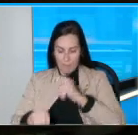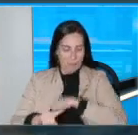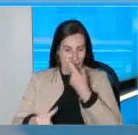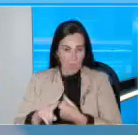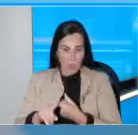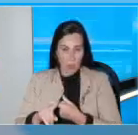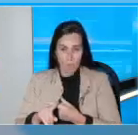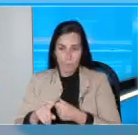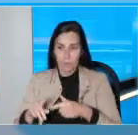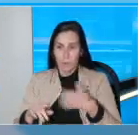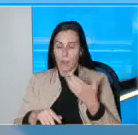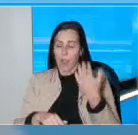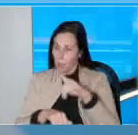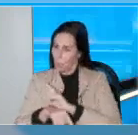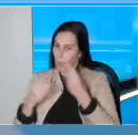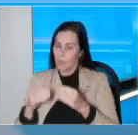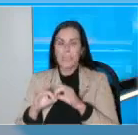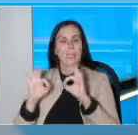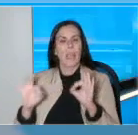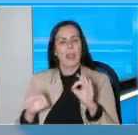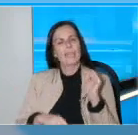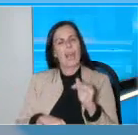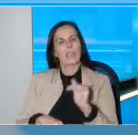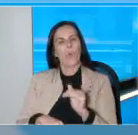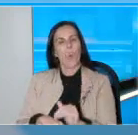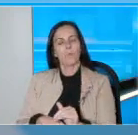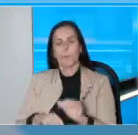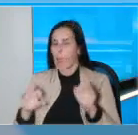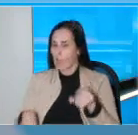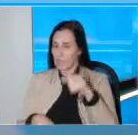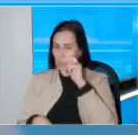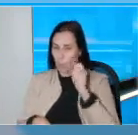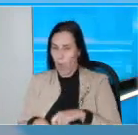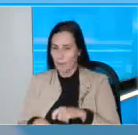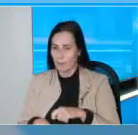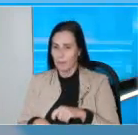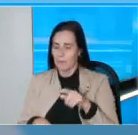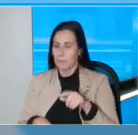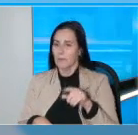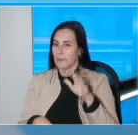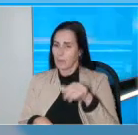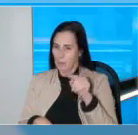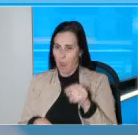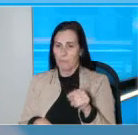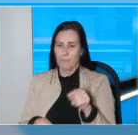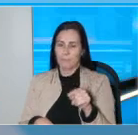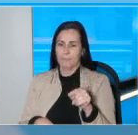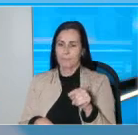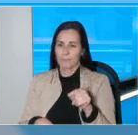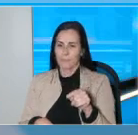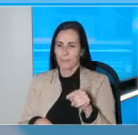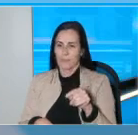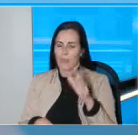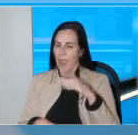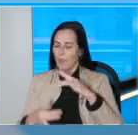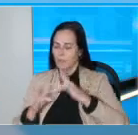היום, לאחר אותה תקופה חיובית החלה בעצם הידרדרות. הנשיא זלנסקי גם נאבק